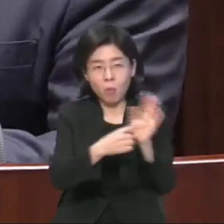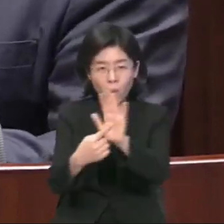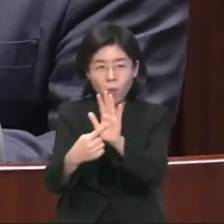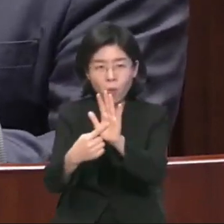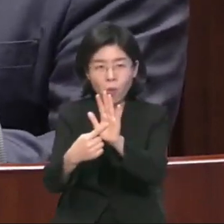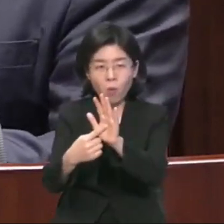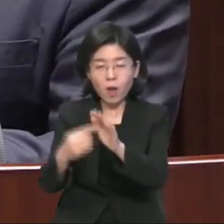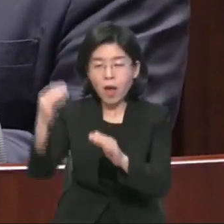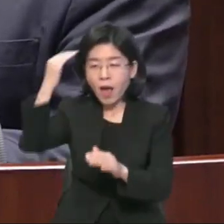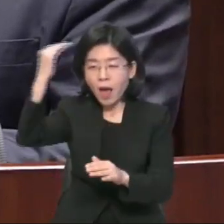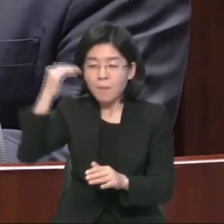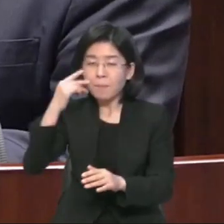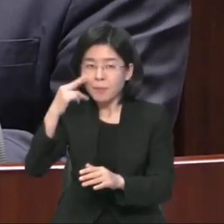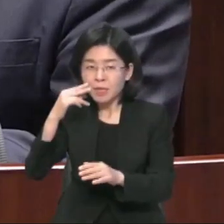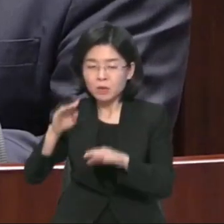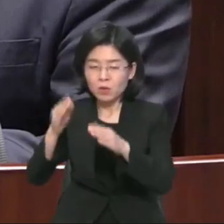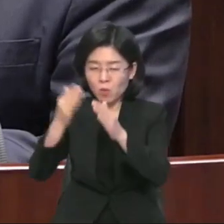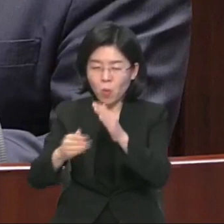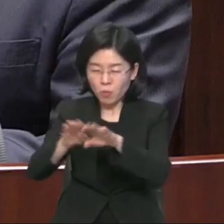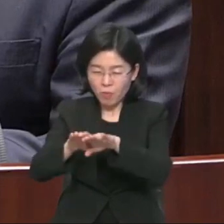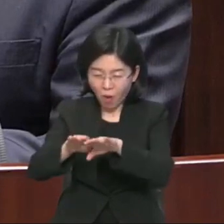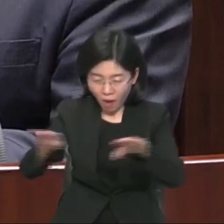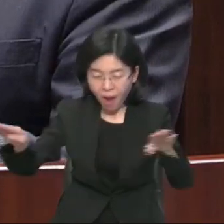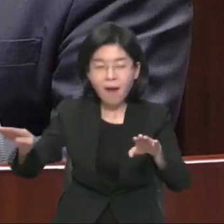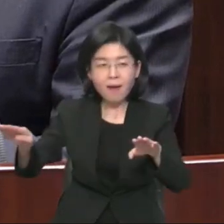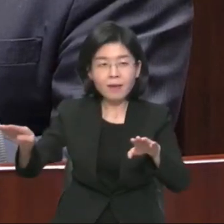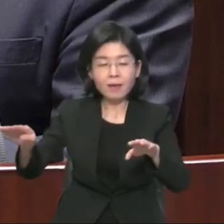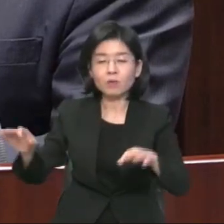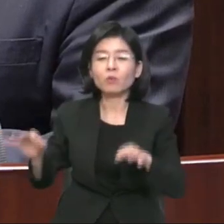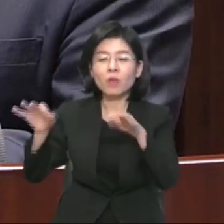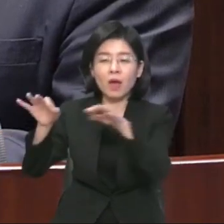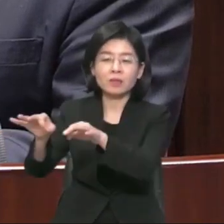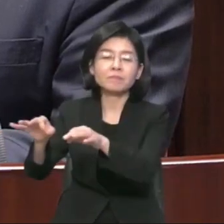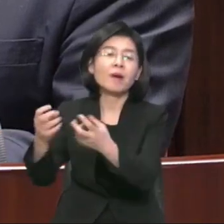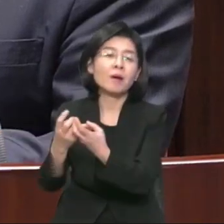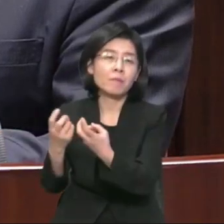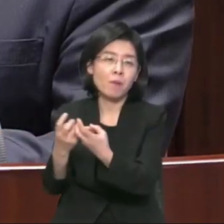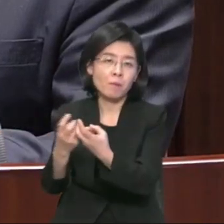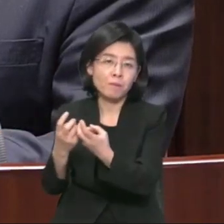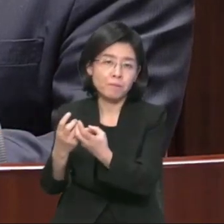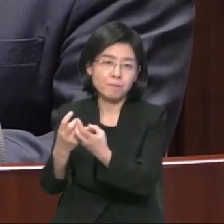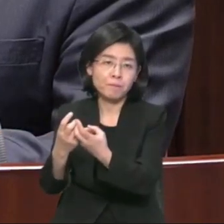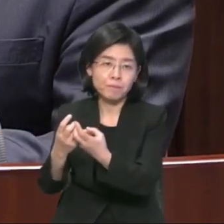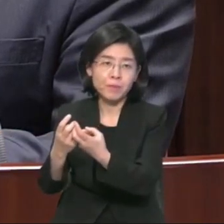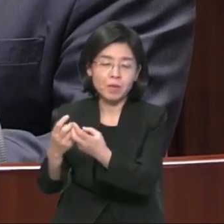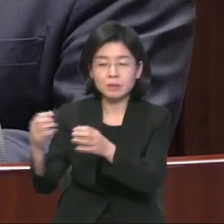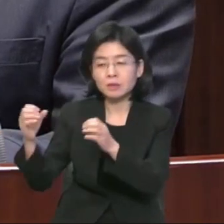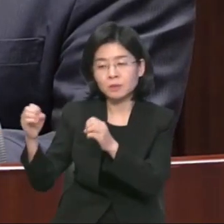합리적이고 공평한 분담이라는 원칙을 계속 견지하면서